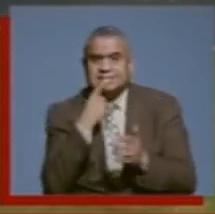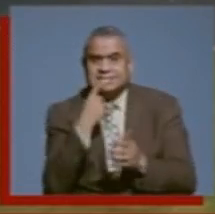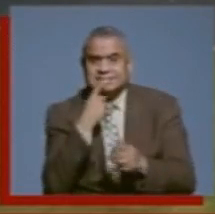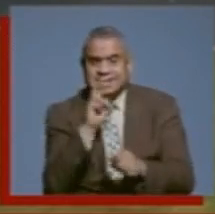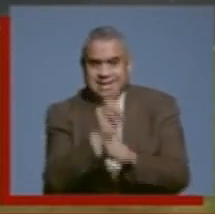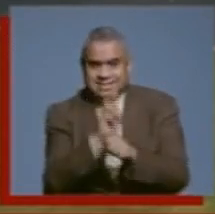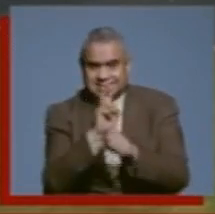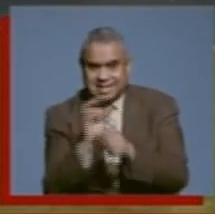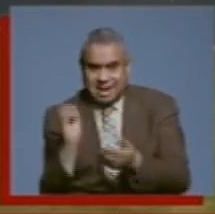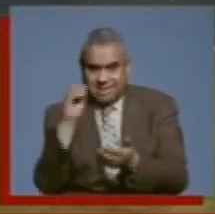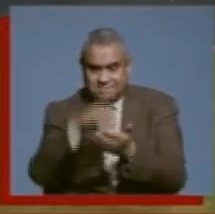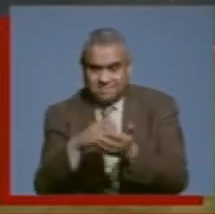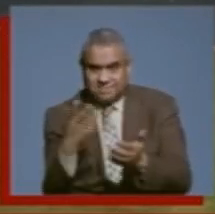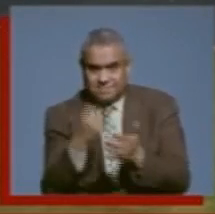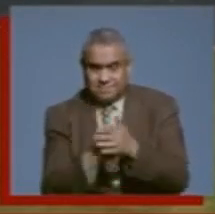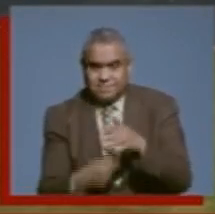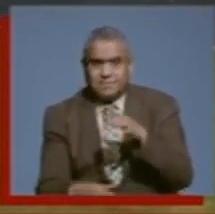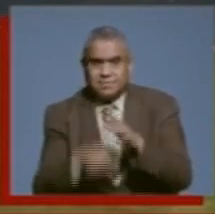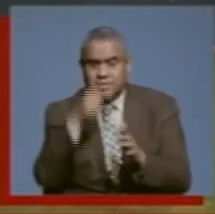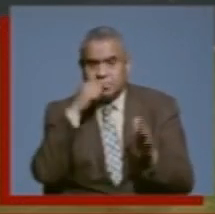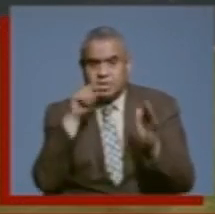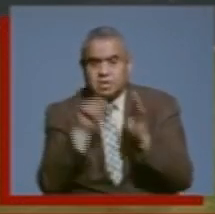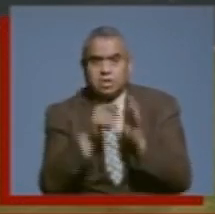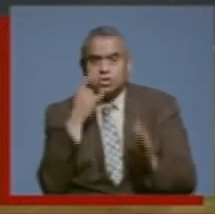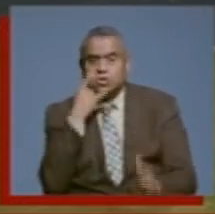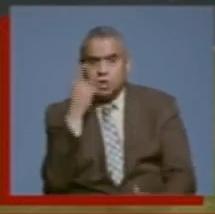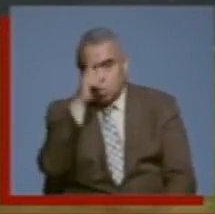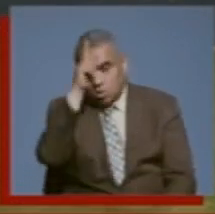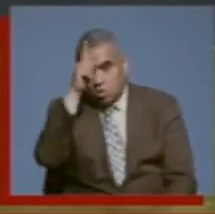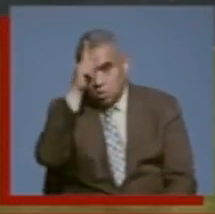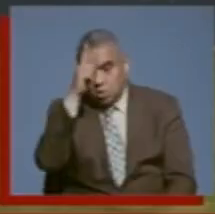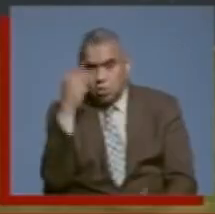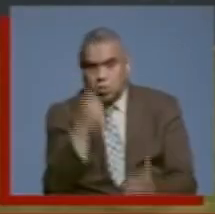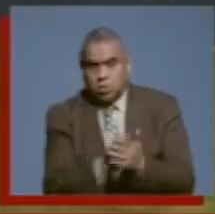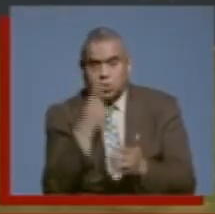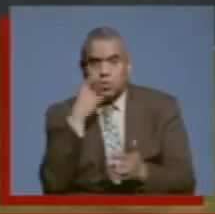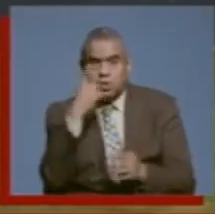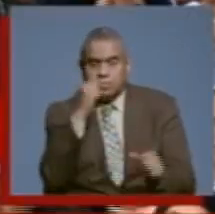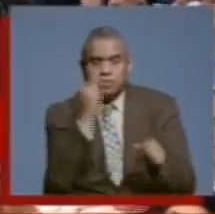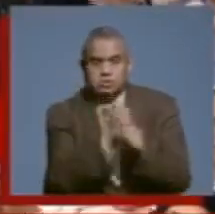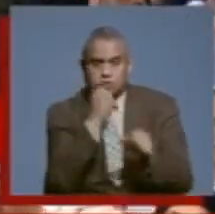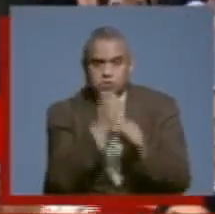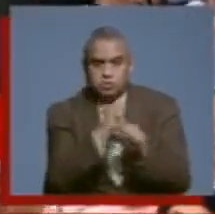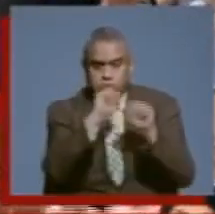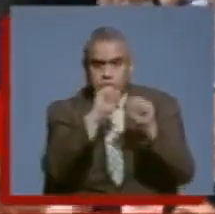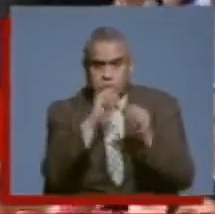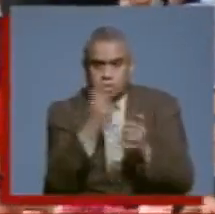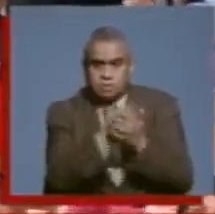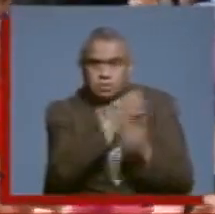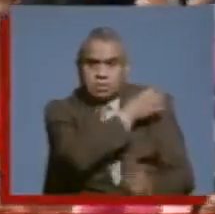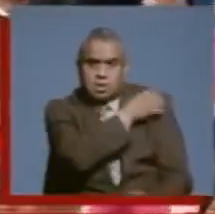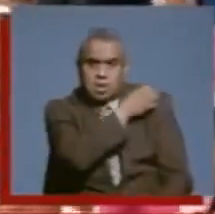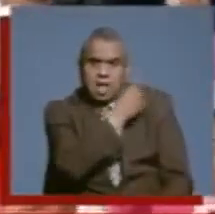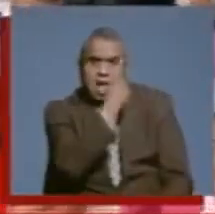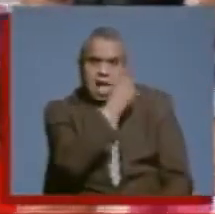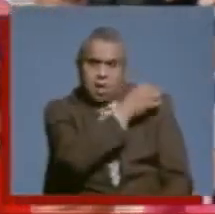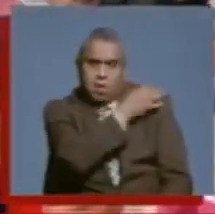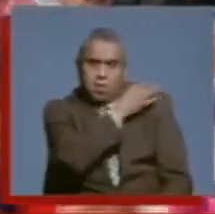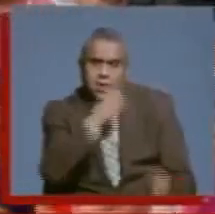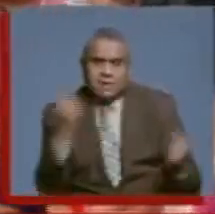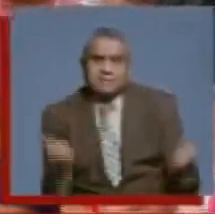الدراسيين دبلوم علوم الشرطة مع تعيينهم برتبة ملازم تحت